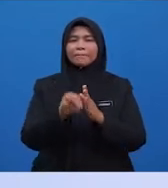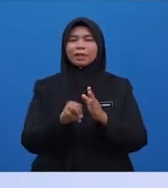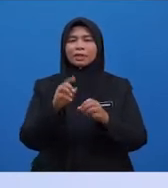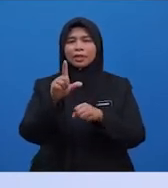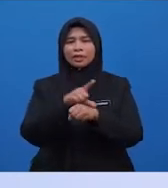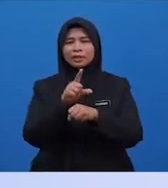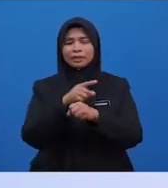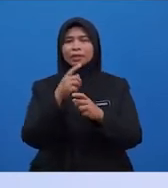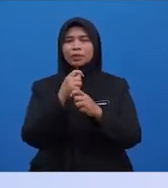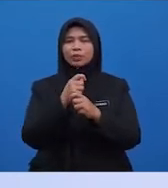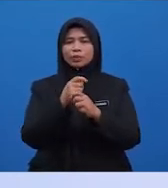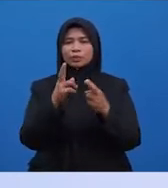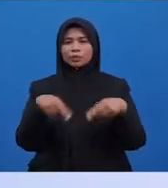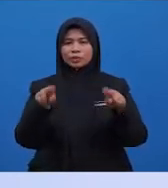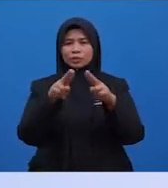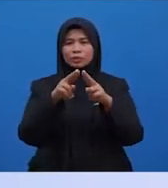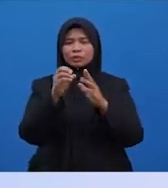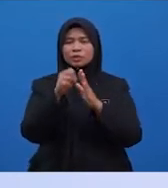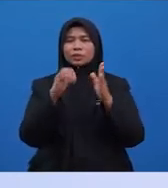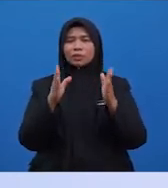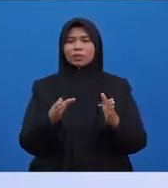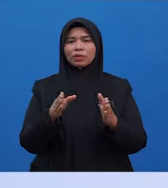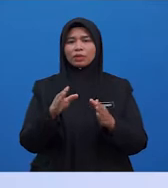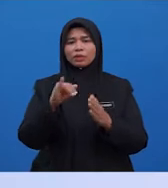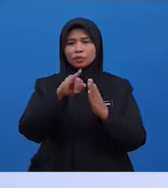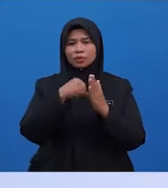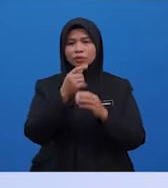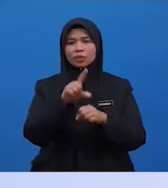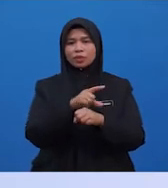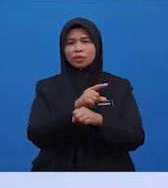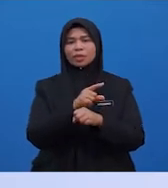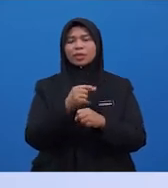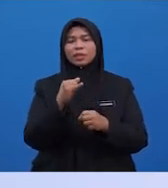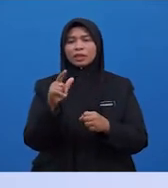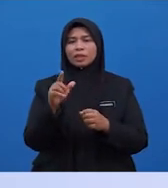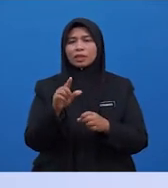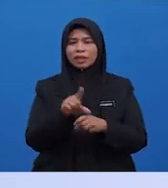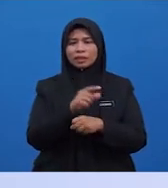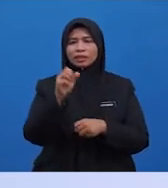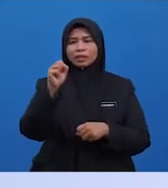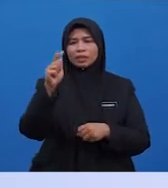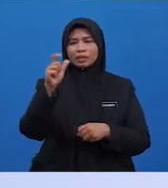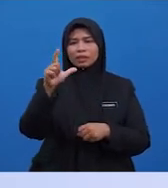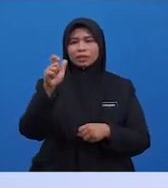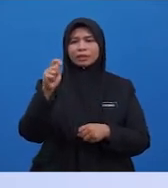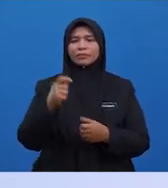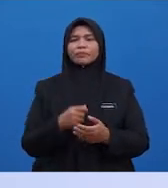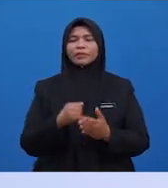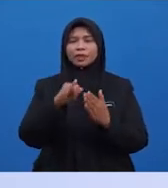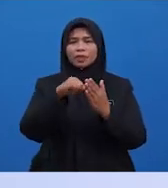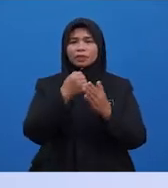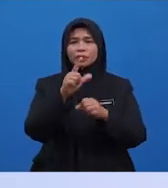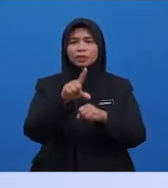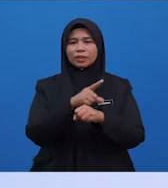Melatih. Tugas utama seorang jurulatih ialah melatih atletnya. Jurulatih yang baik seharusnya